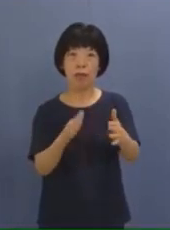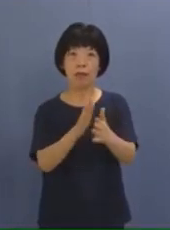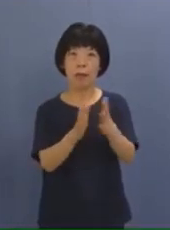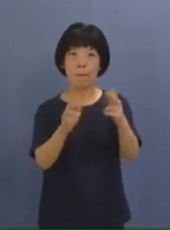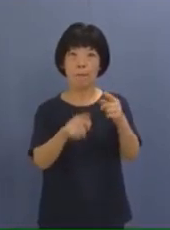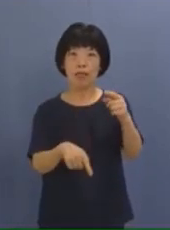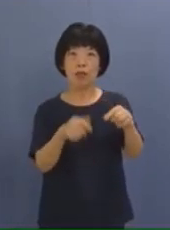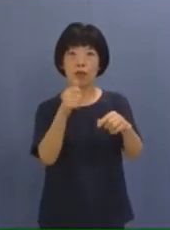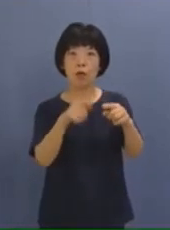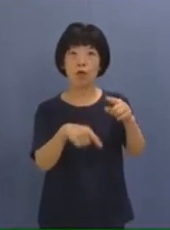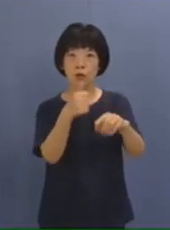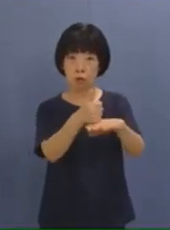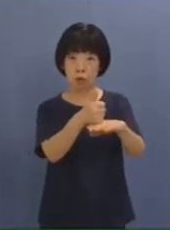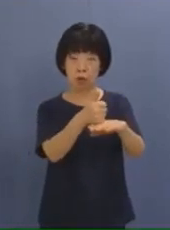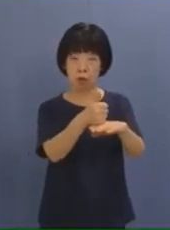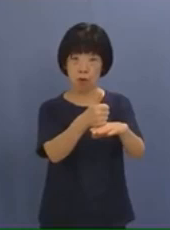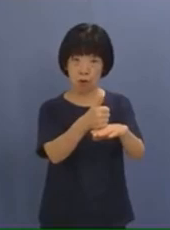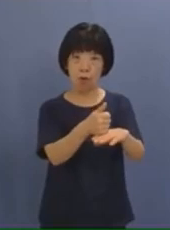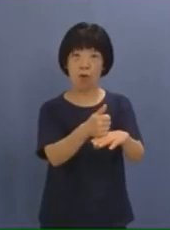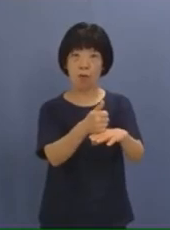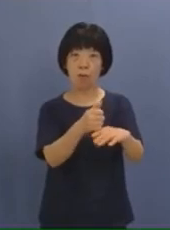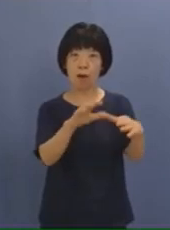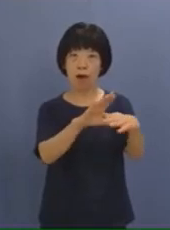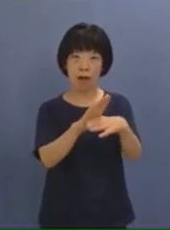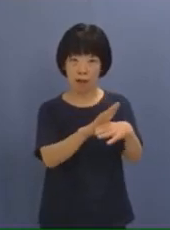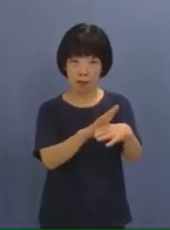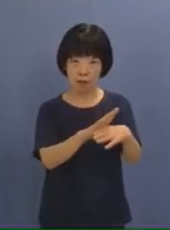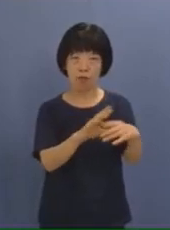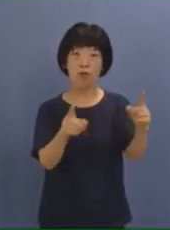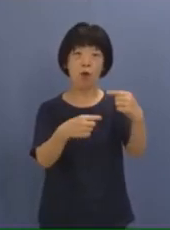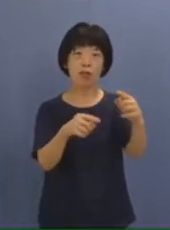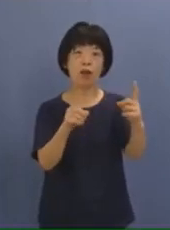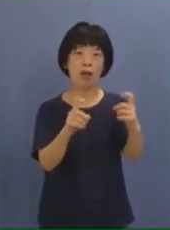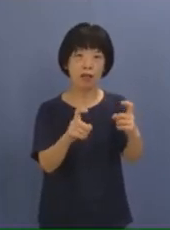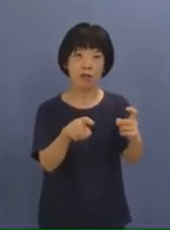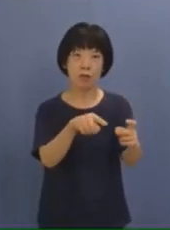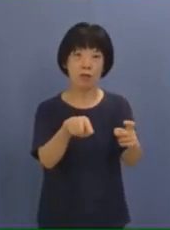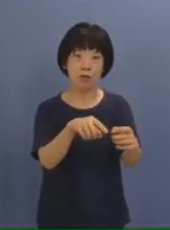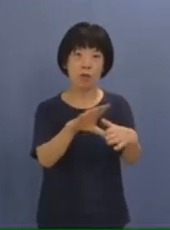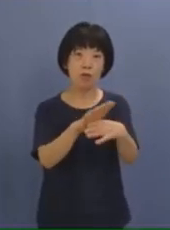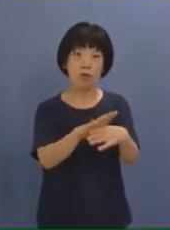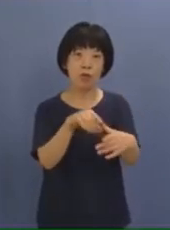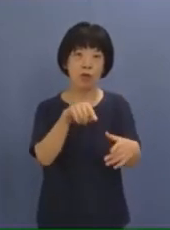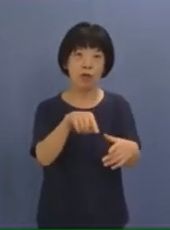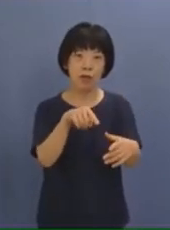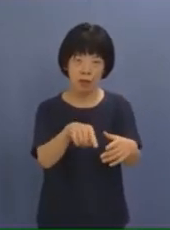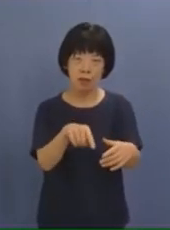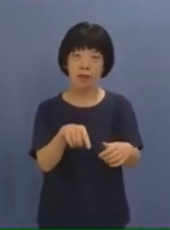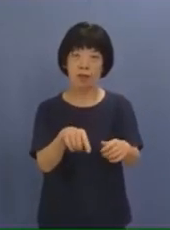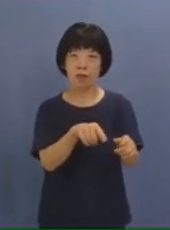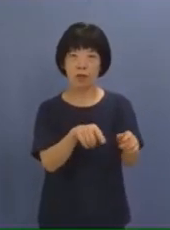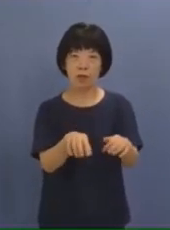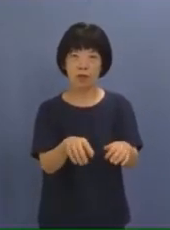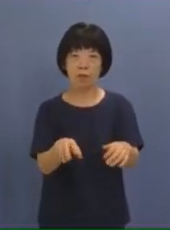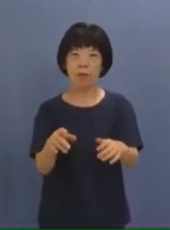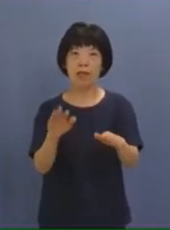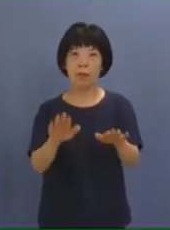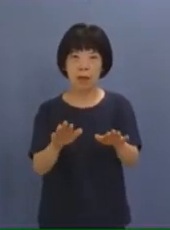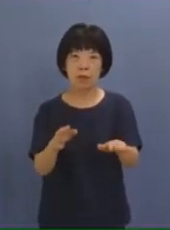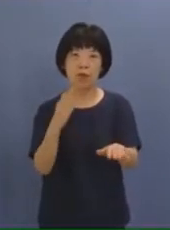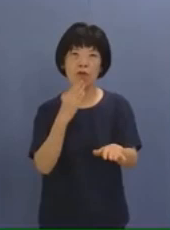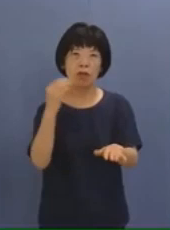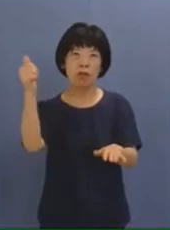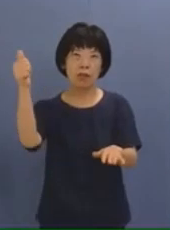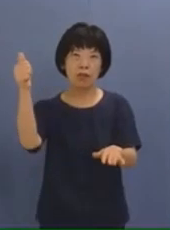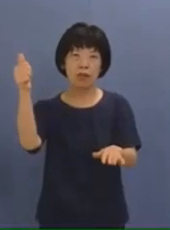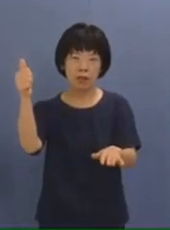の在り方を、まあ、疑問視するというような内容が書かれてましたということです。もう1点が文書の